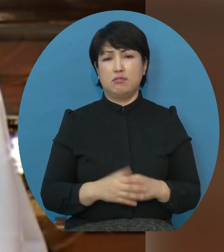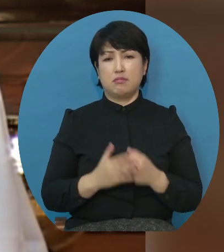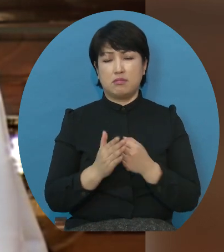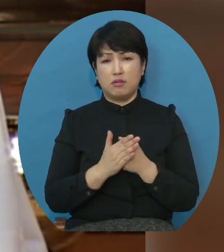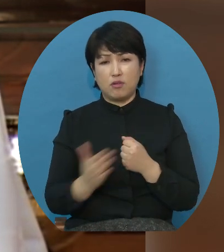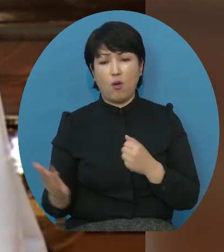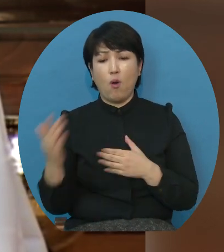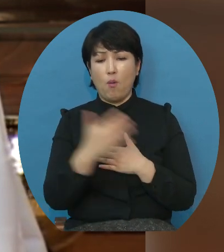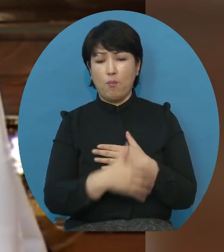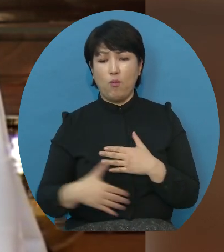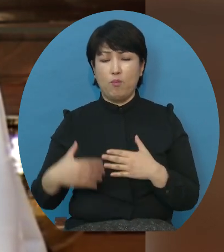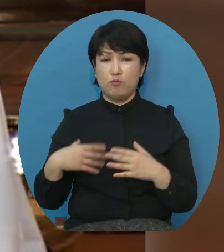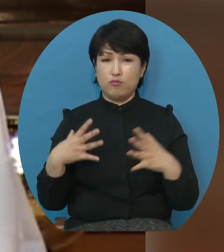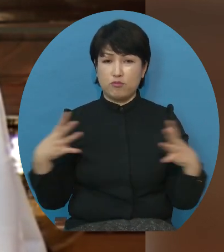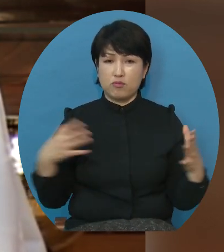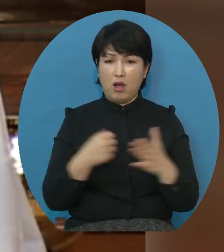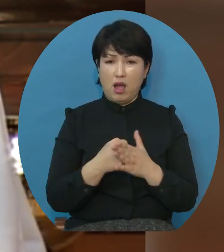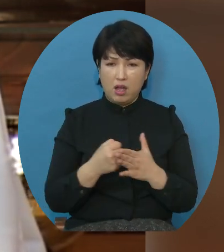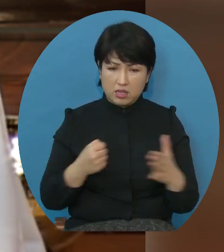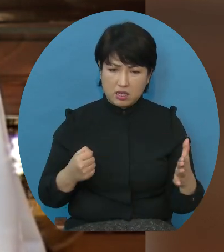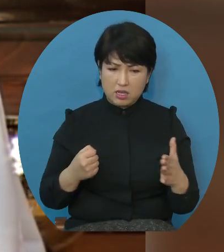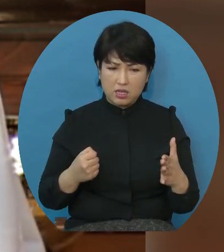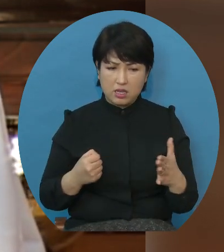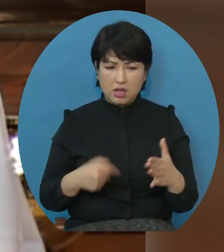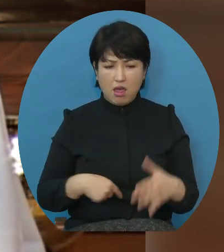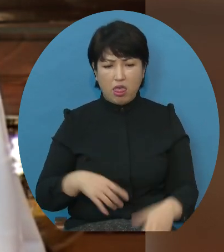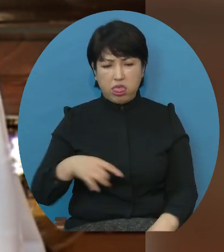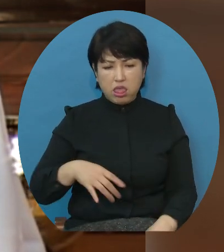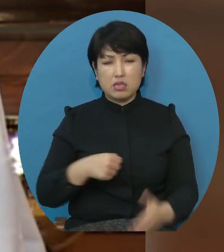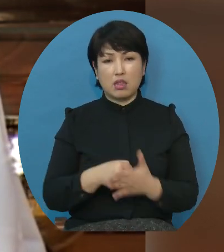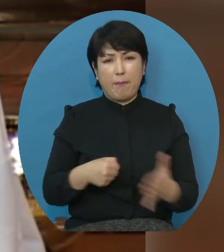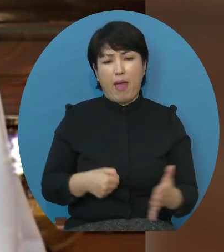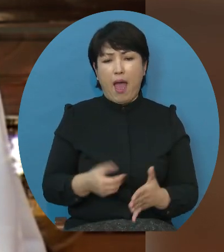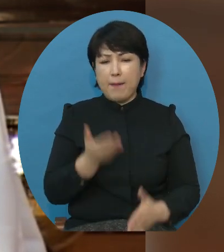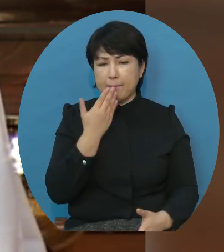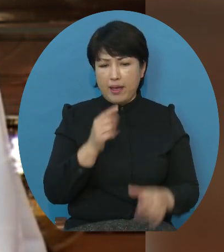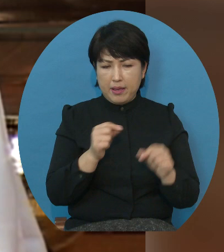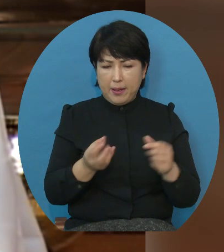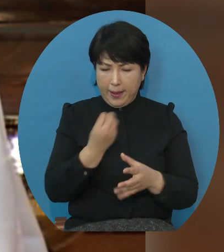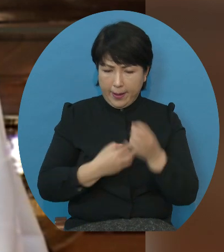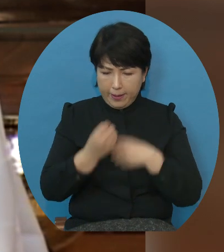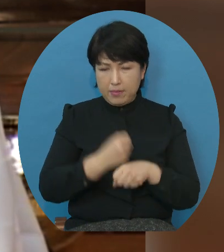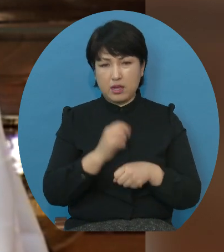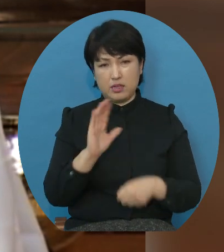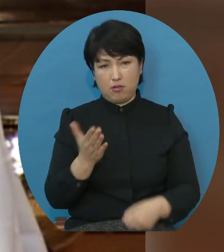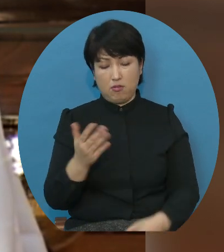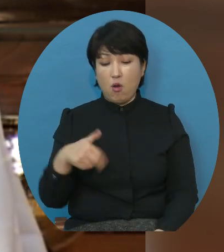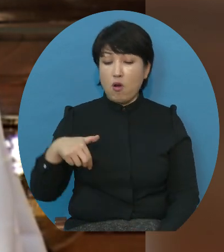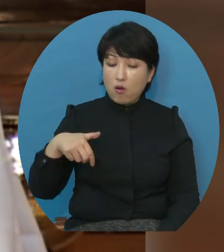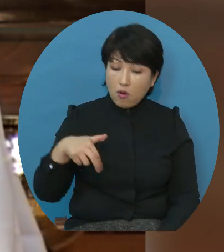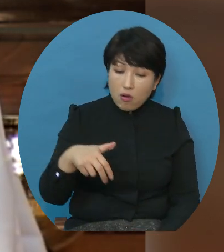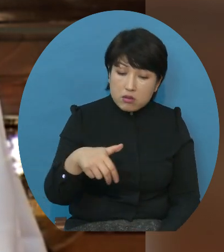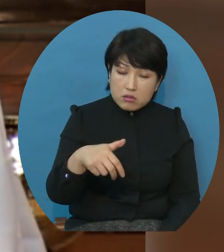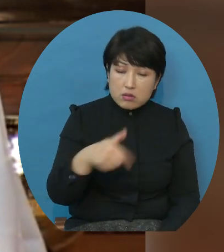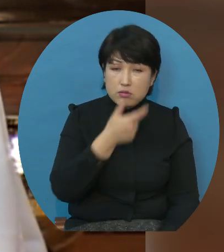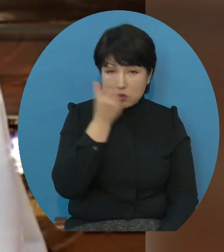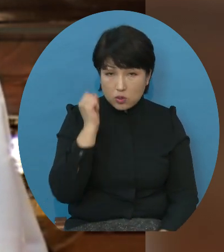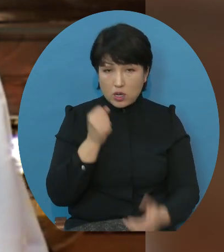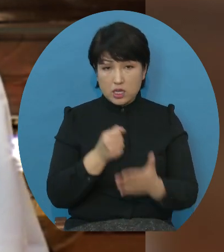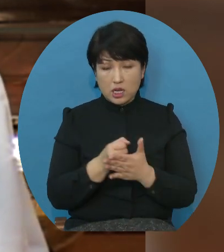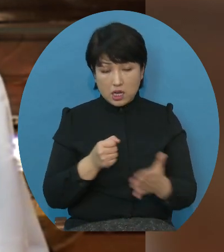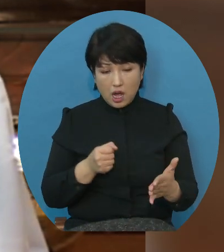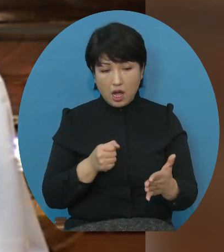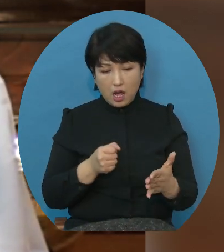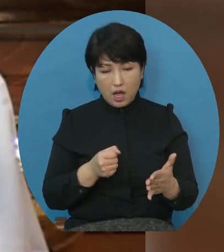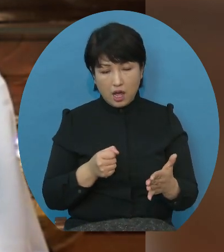그러니까 몸이 이렇게 둥 하니까 더 음식을 많이 먹게 되고 또 거지를 못 하니까 또